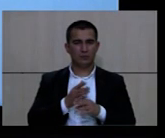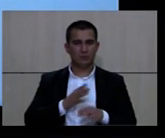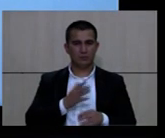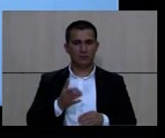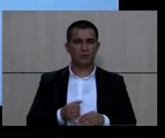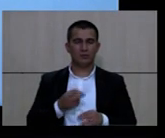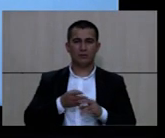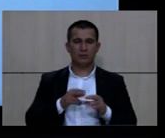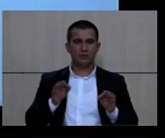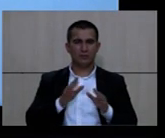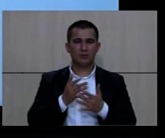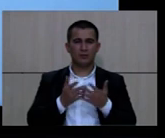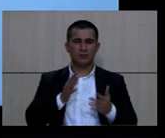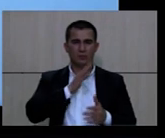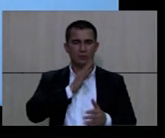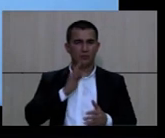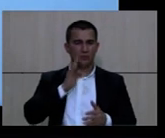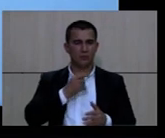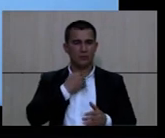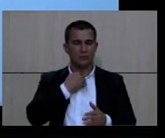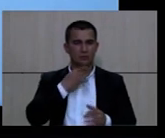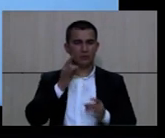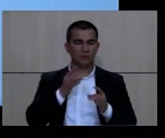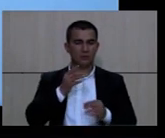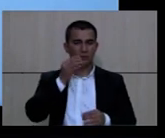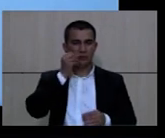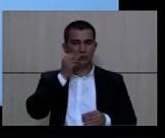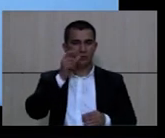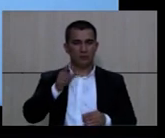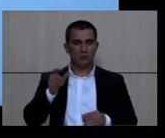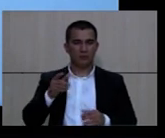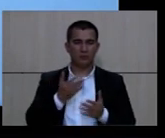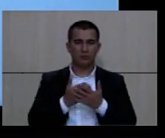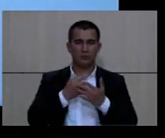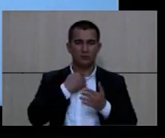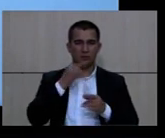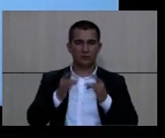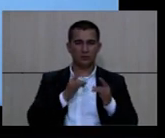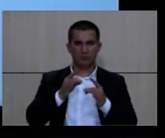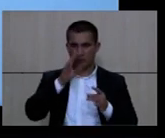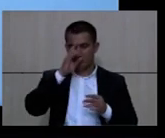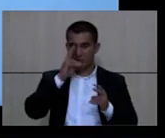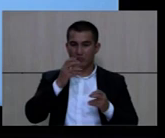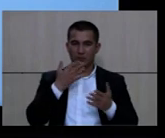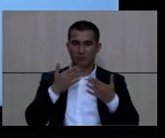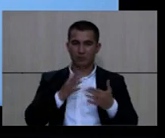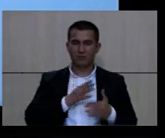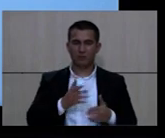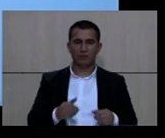musiqa asboblarida ayollarning tovushlari toni hamda erkaklarning tovush tonlari quyidagicha ajratilgan.